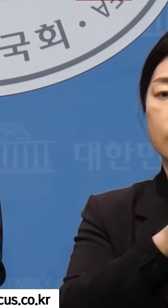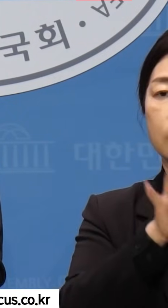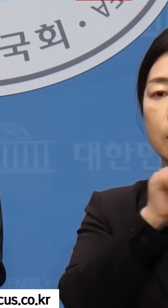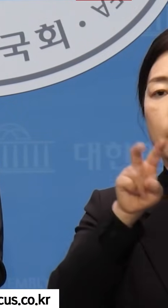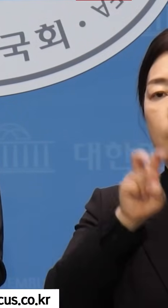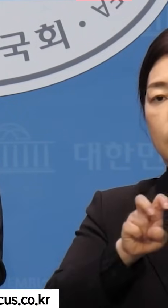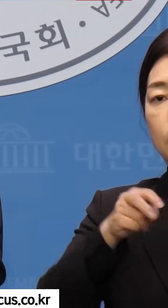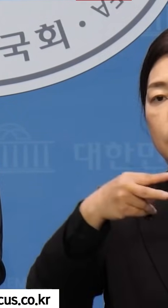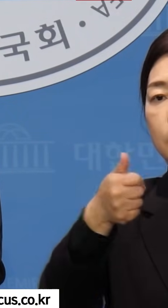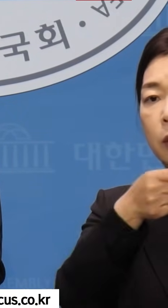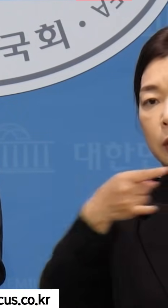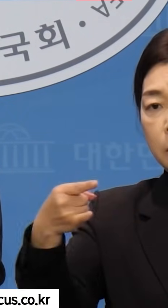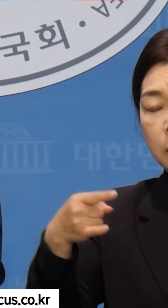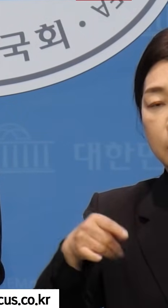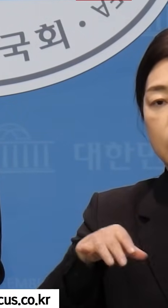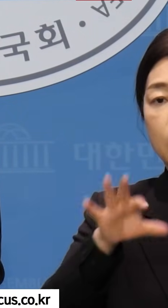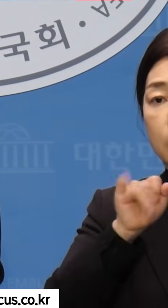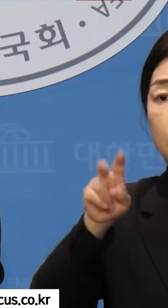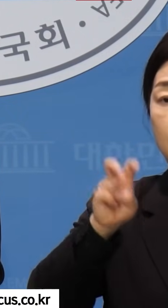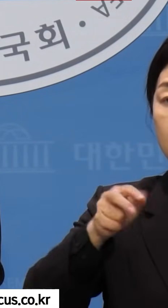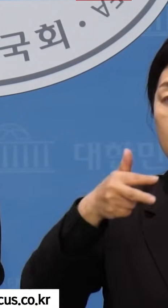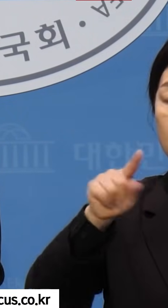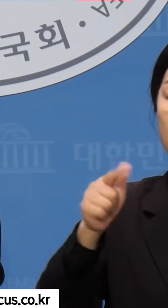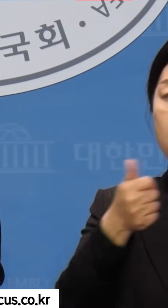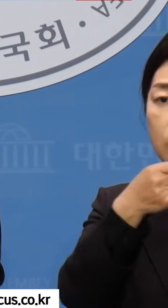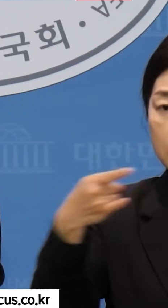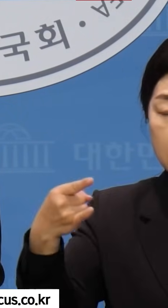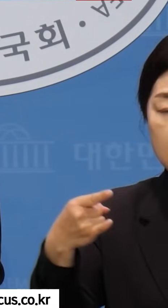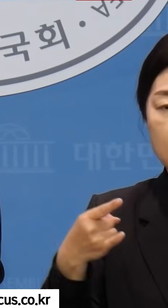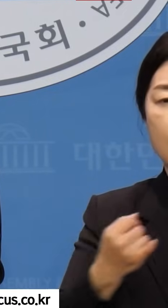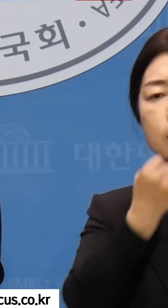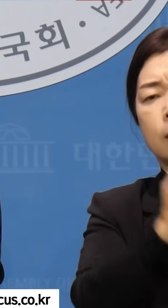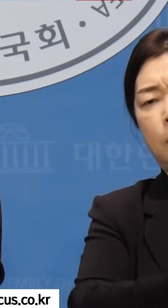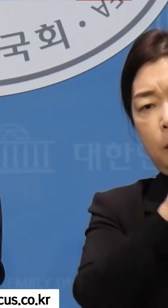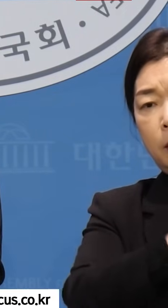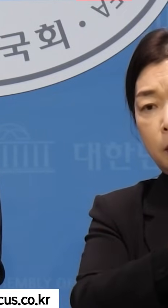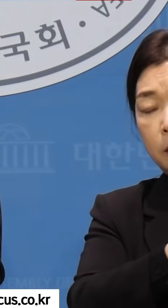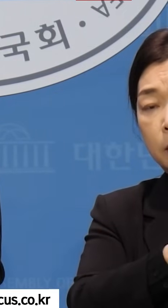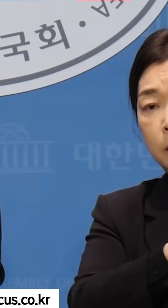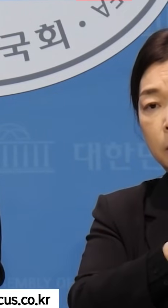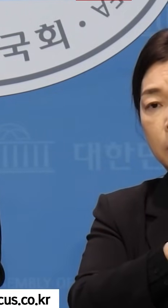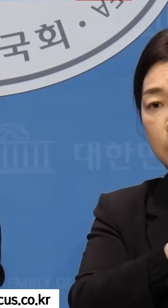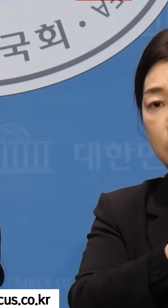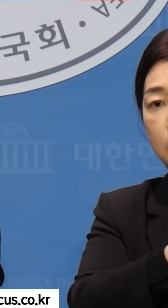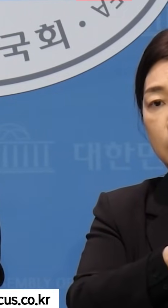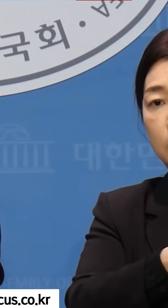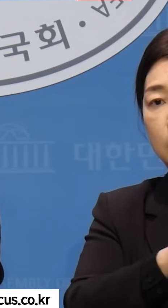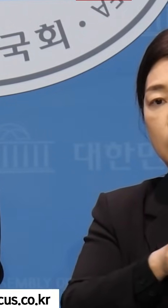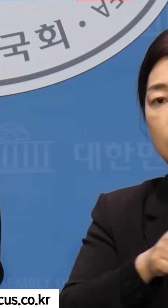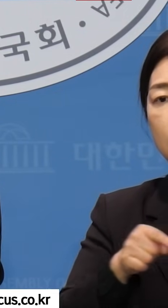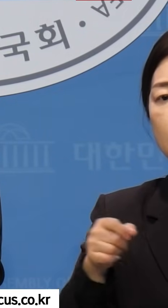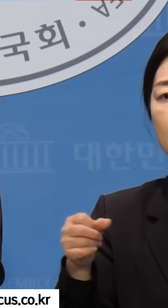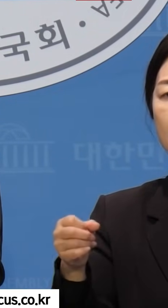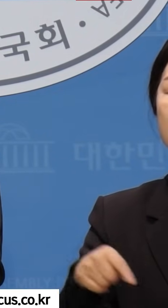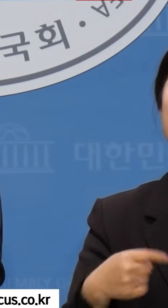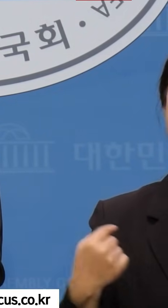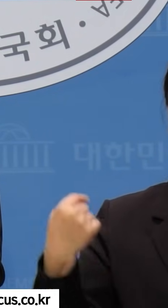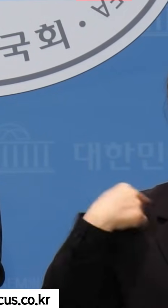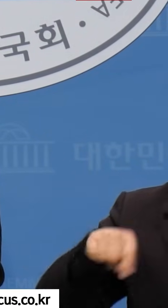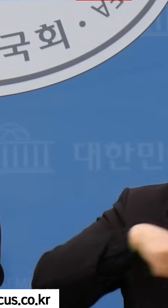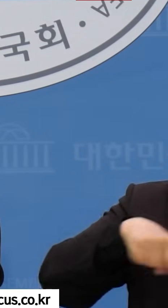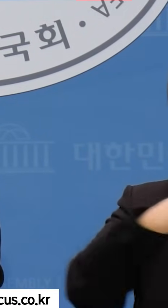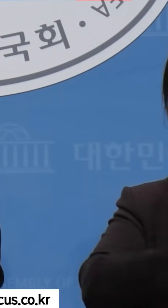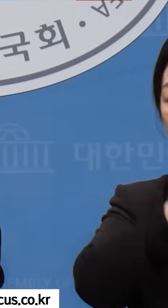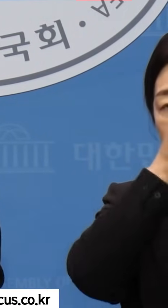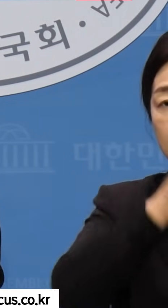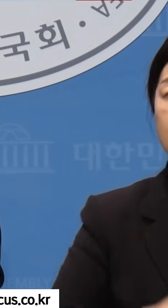임선희, 임정희 자매의 사위들이고 바지 사장들입니다.